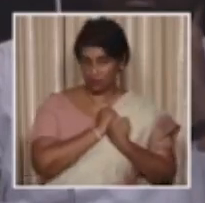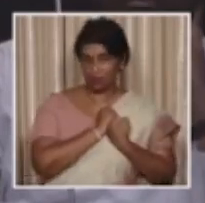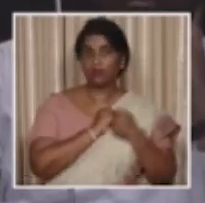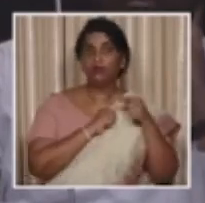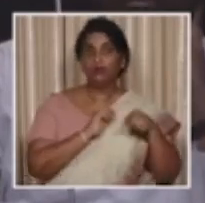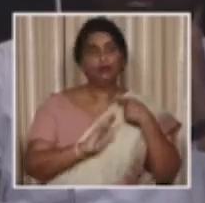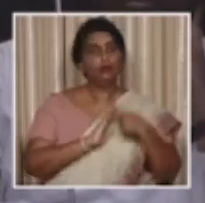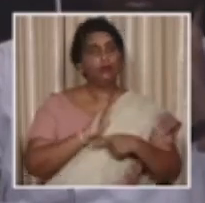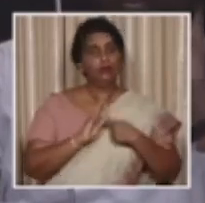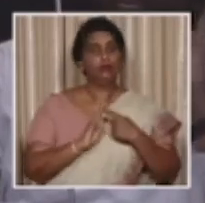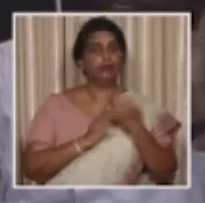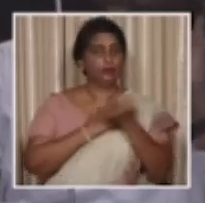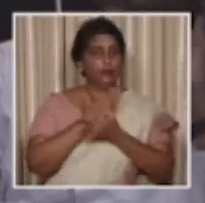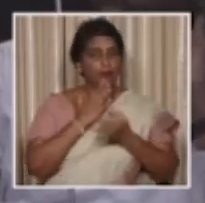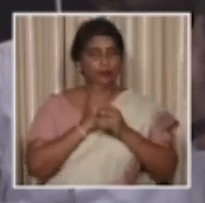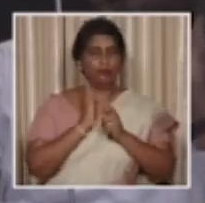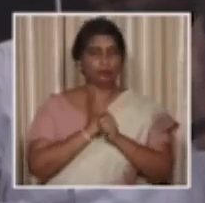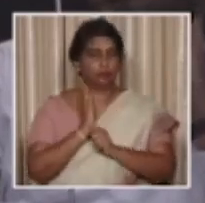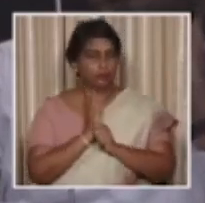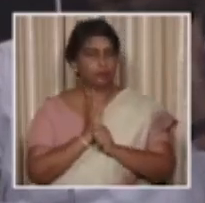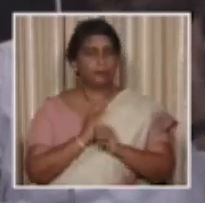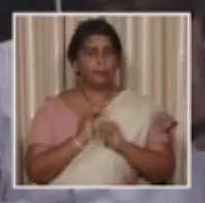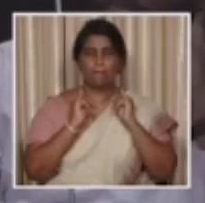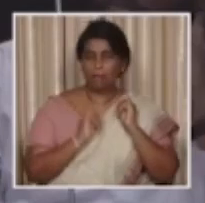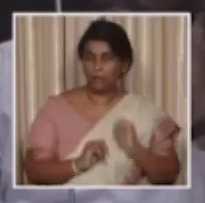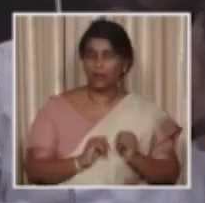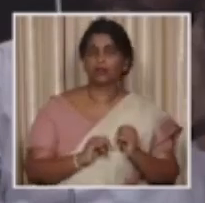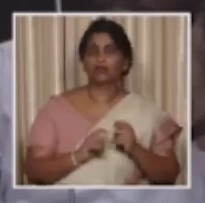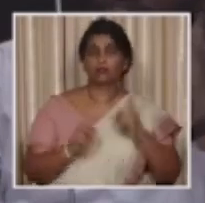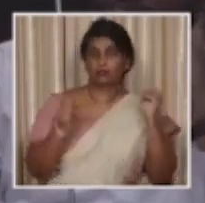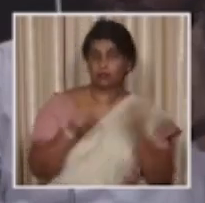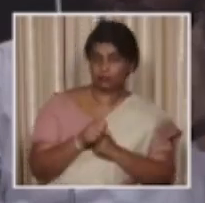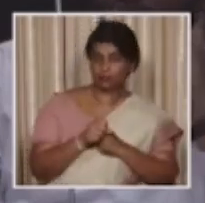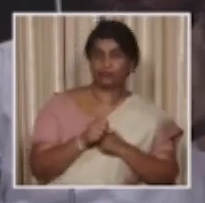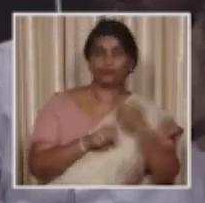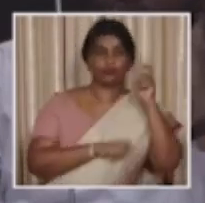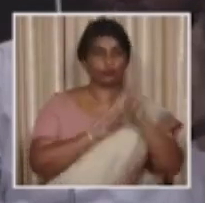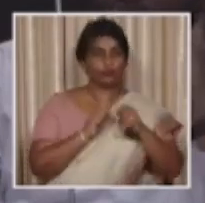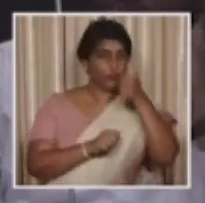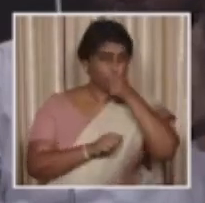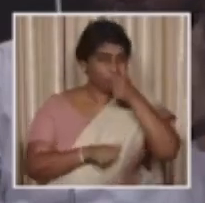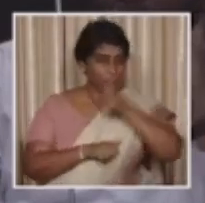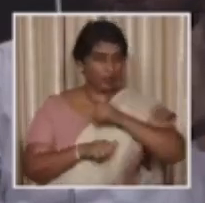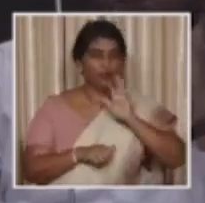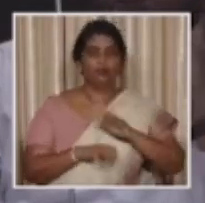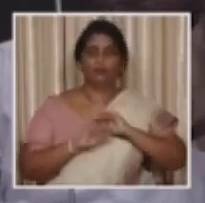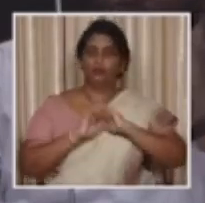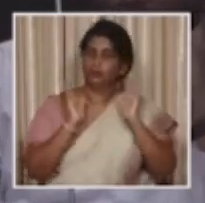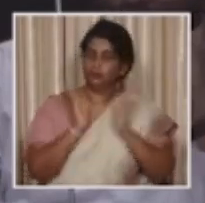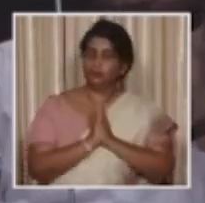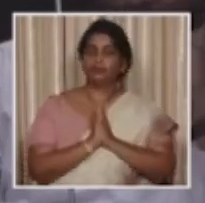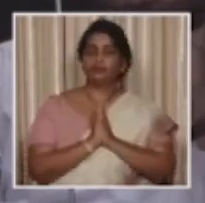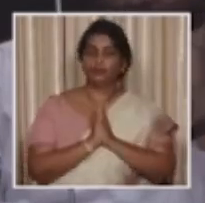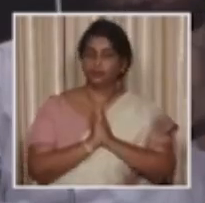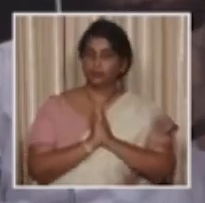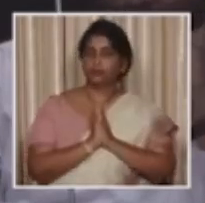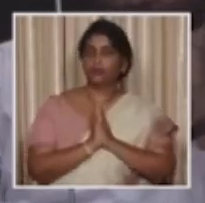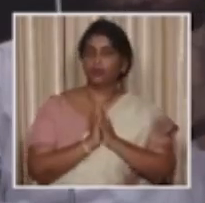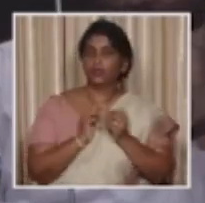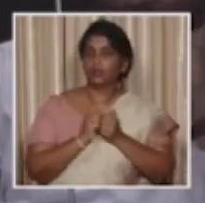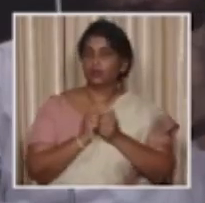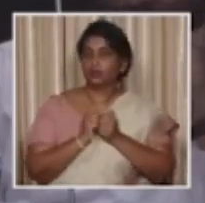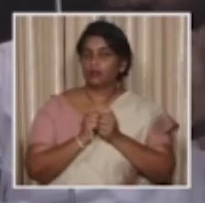මේ රටේ කුඩුකාරයෝ පාතාලයෝ අපරාධකාරයෝ මිනීමරුවෝ වංචාකාරයෝ මේ සෑම කෙනෙක්ම සිද්ධ